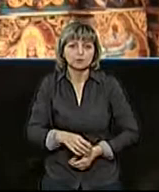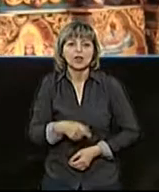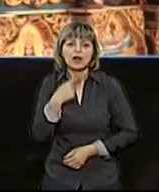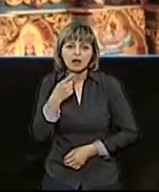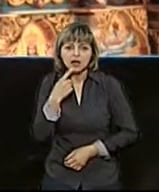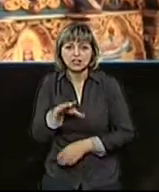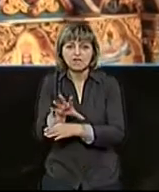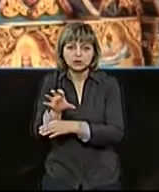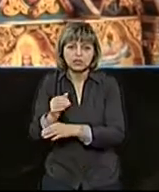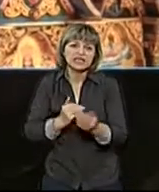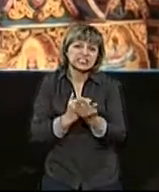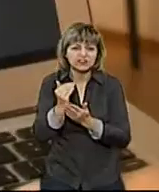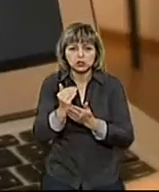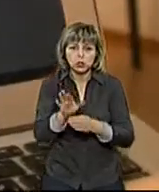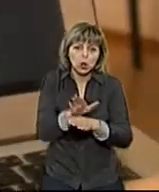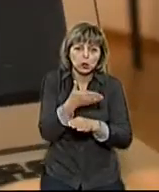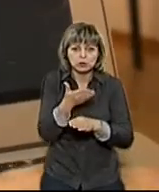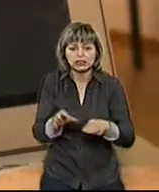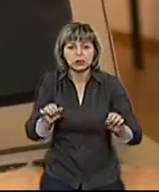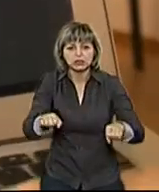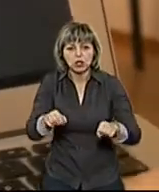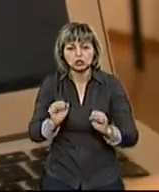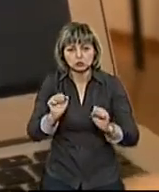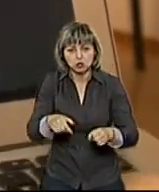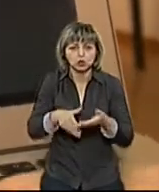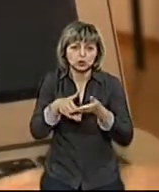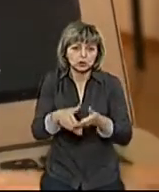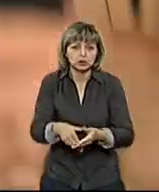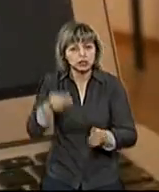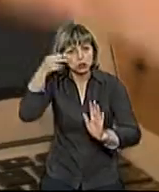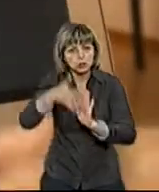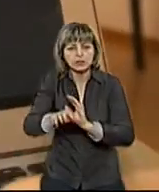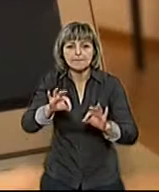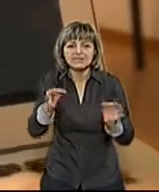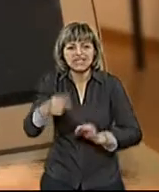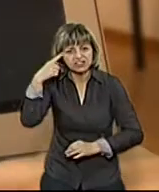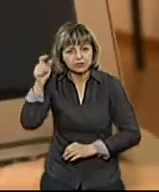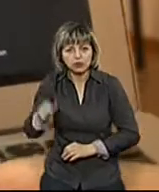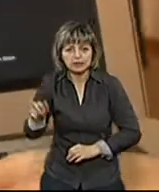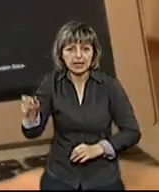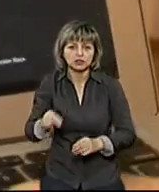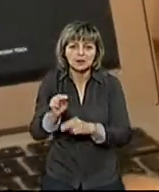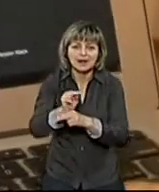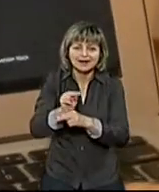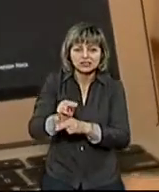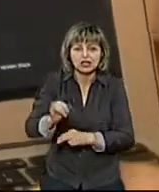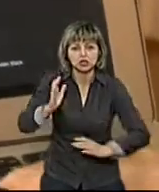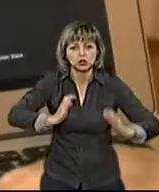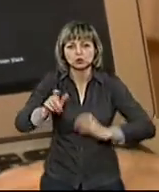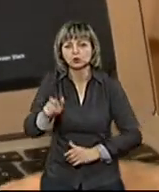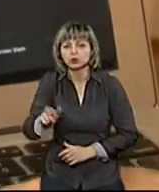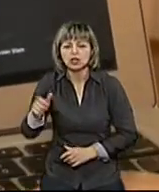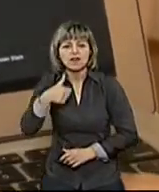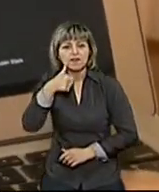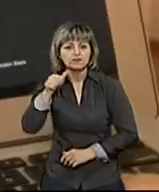Каже, фотографії з високою роздільною здатністю допоможуть в роботі дослідникам, мистецтвознавцям, реставраторам та студентам. Вчора